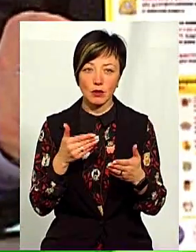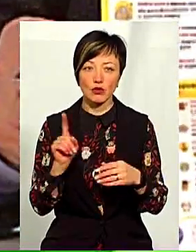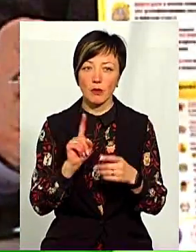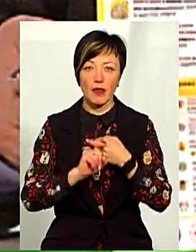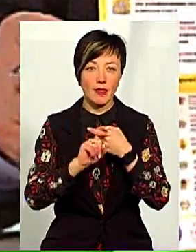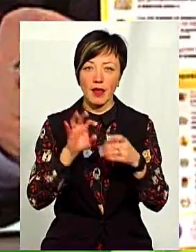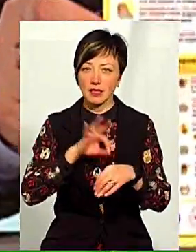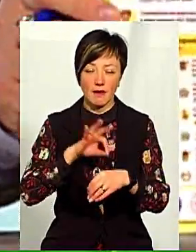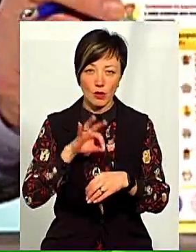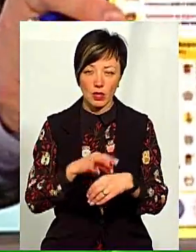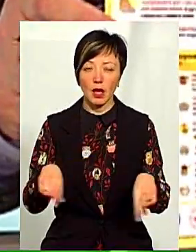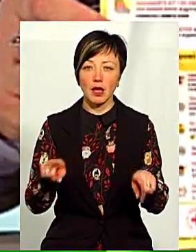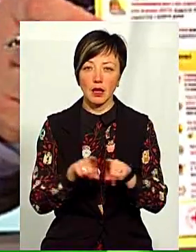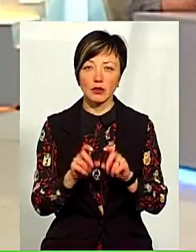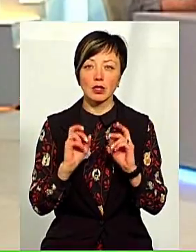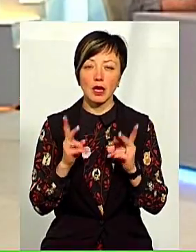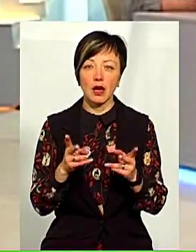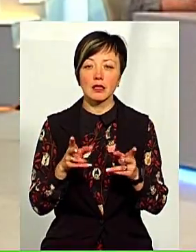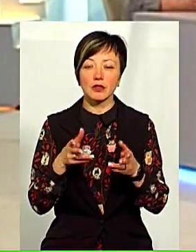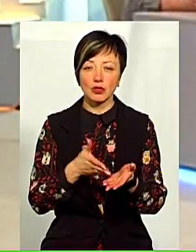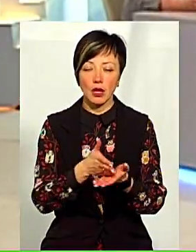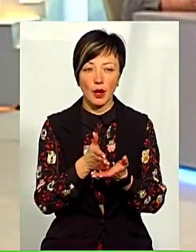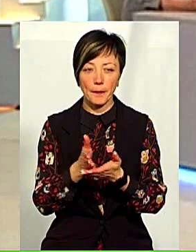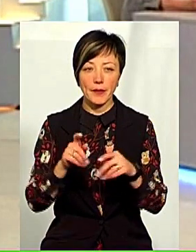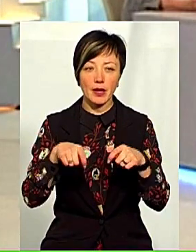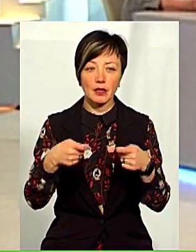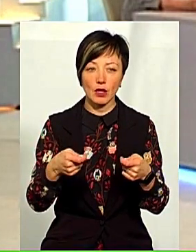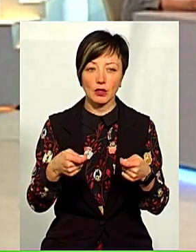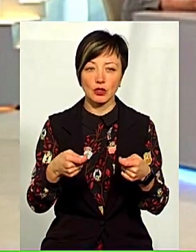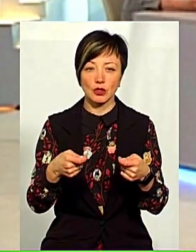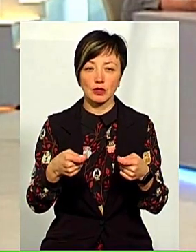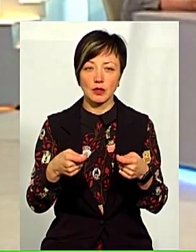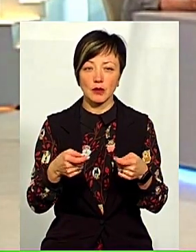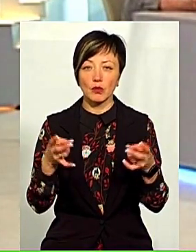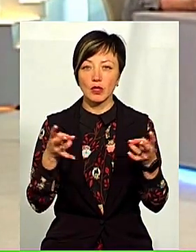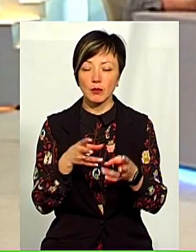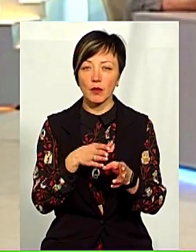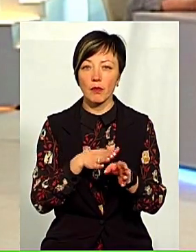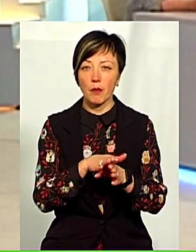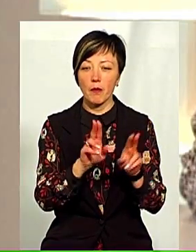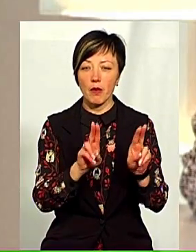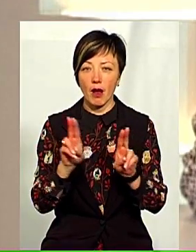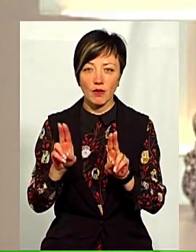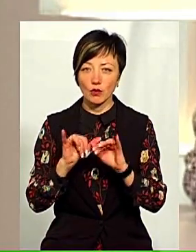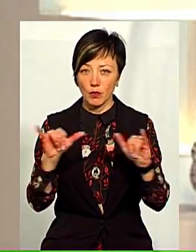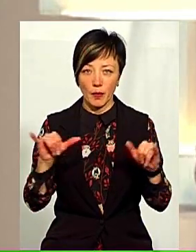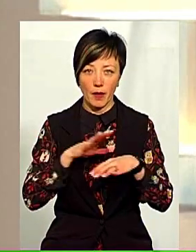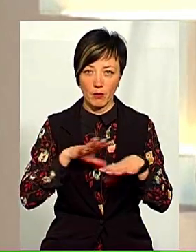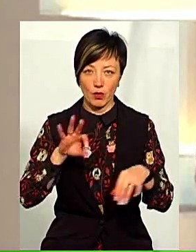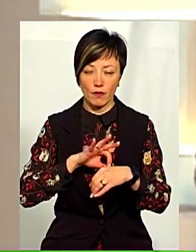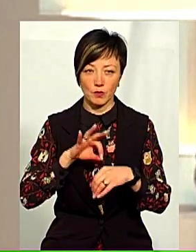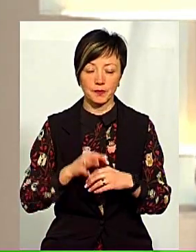не захворіти, а також як, які шляхи, які потрібно дотриматись для нерозповсюдження цієї